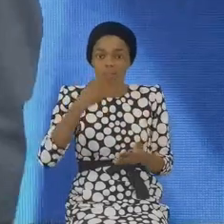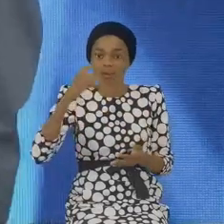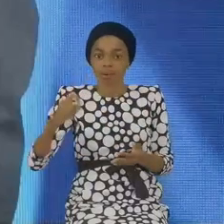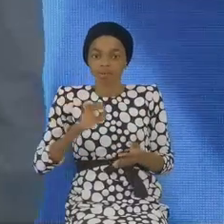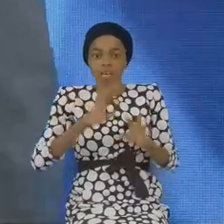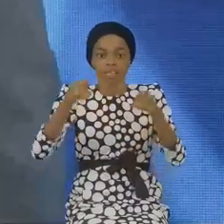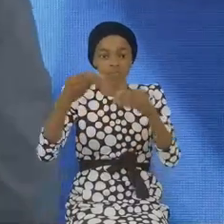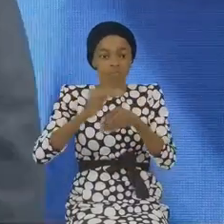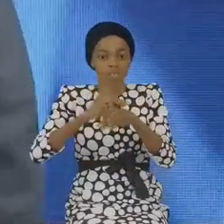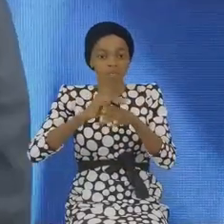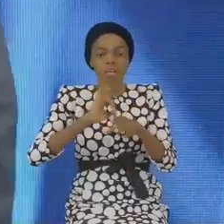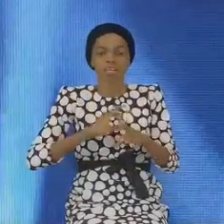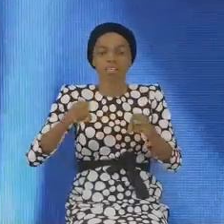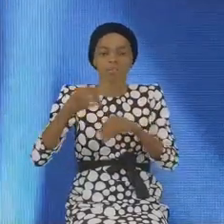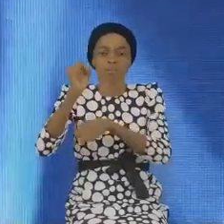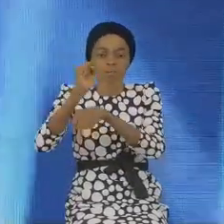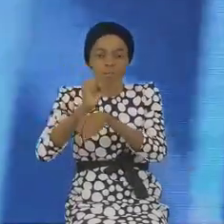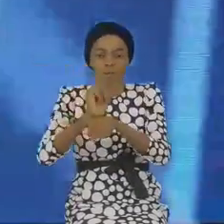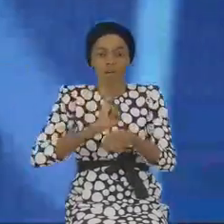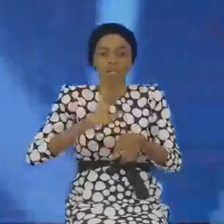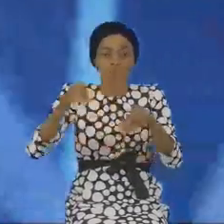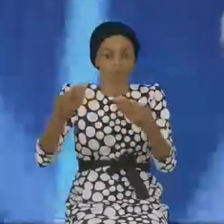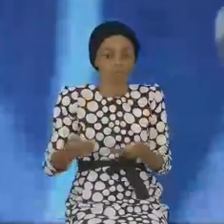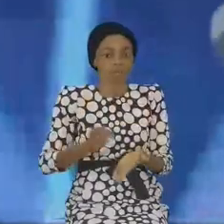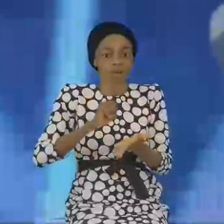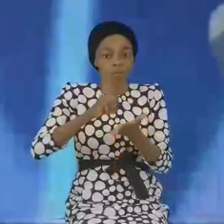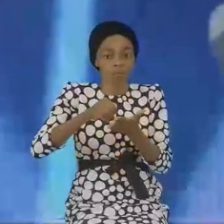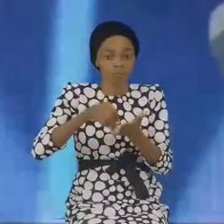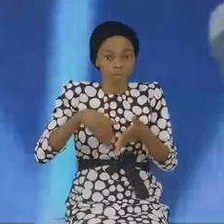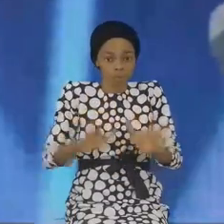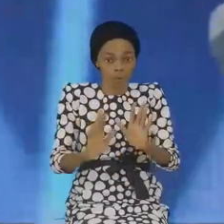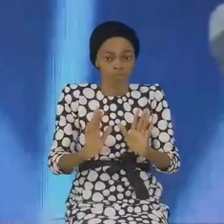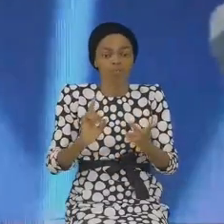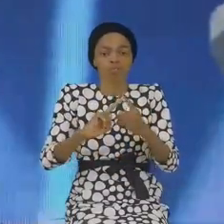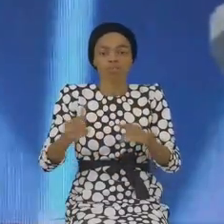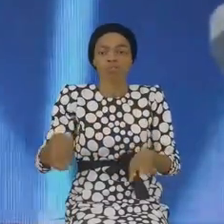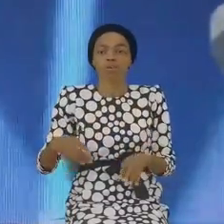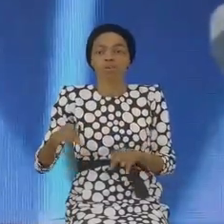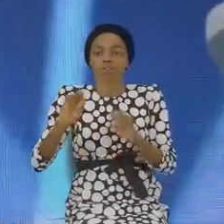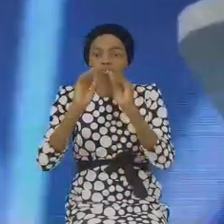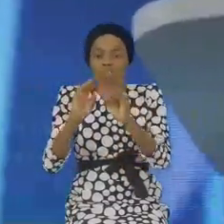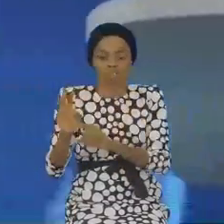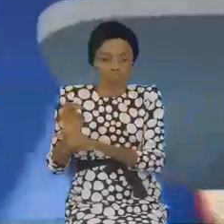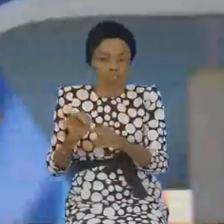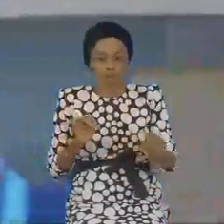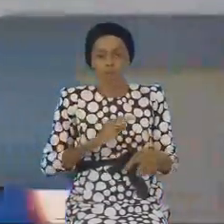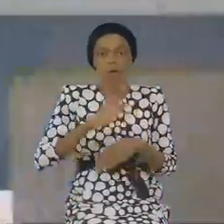vous donne la charge et l'ordre, la commission. Vous devez leur enseigner toutes choses, tout ce que je vous ai